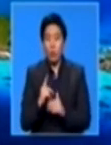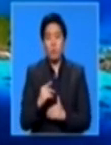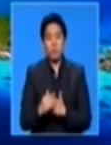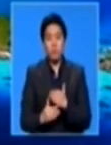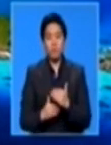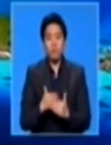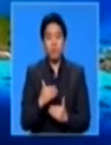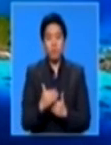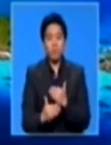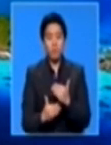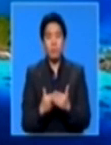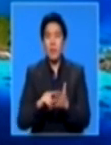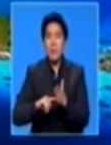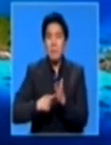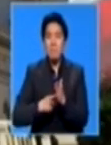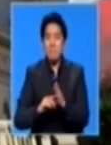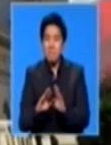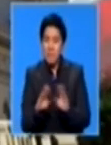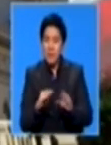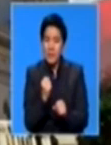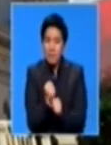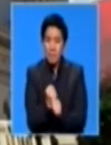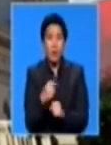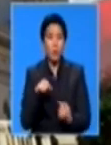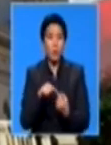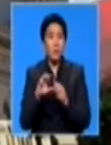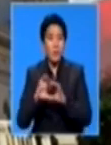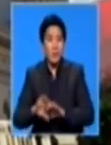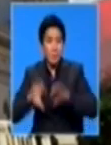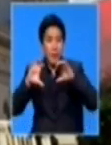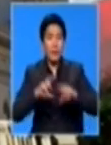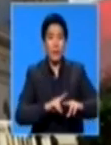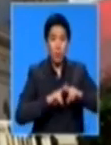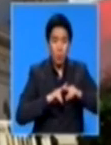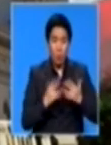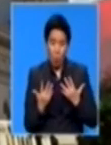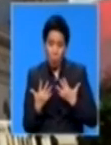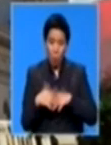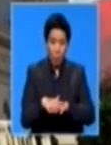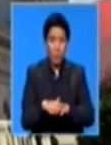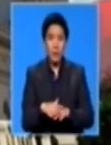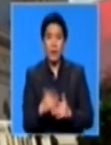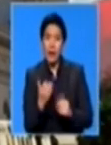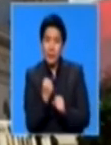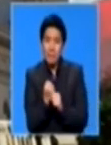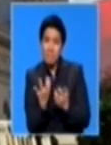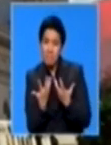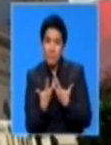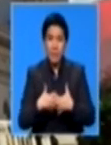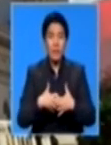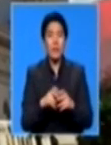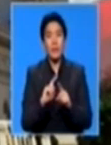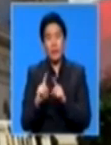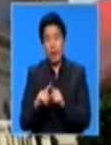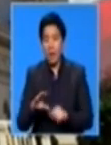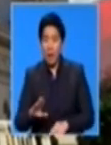าไขกลไกในการทำงานของประชารัฐให้ได้ทั้งในองค์การบูรณาการและการประสานสอดคล้องกันของหน่วยงานรัฐเ